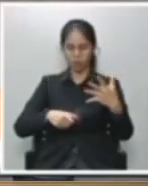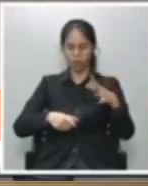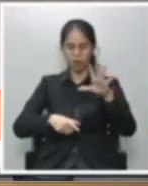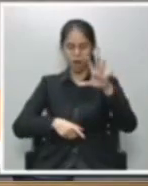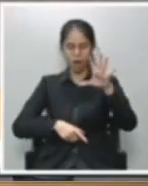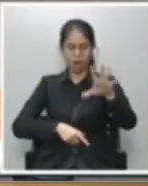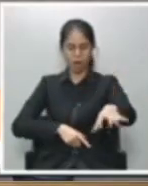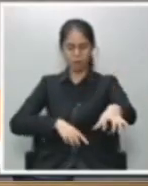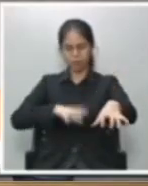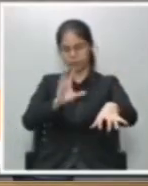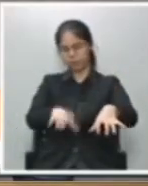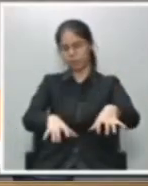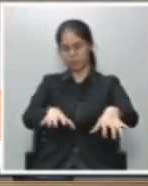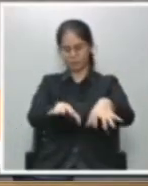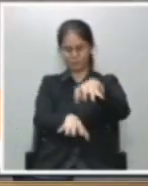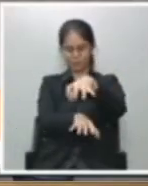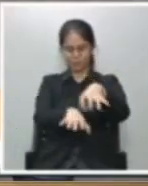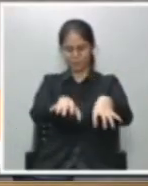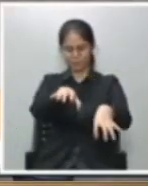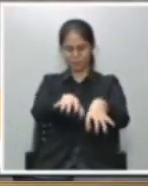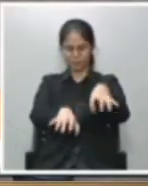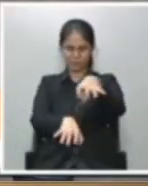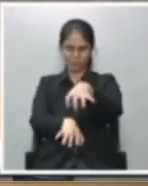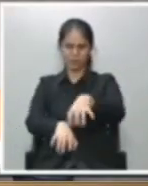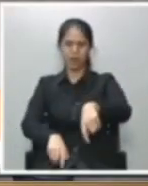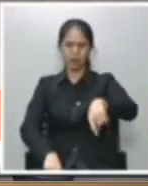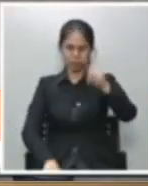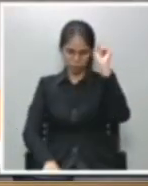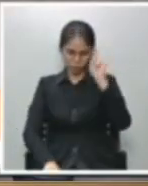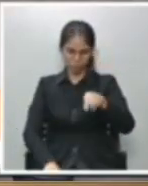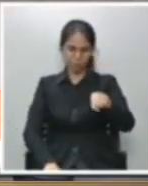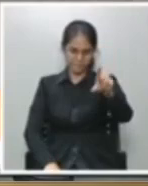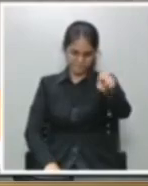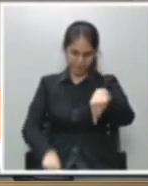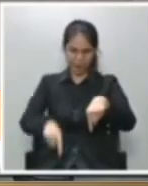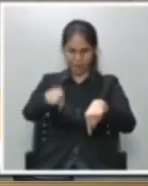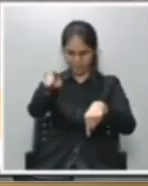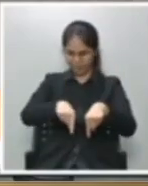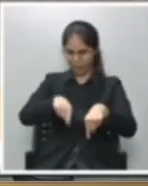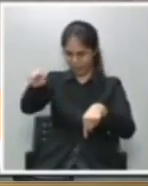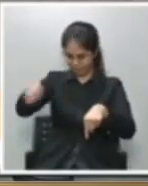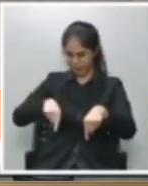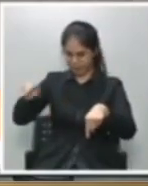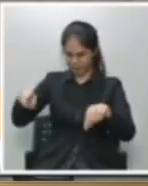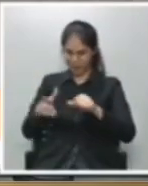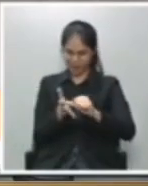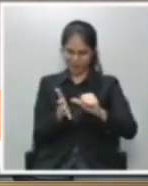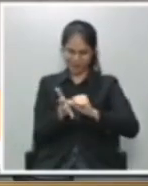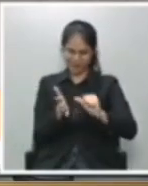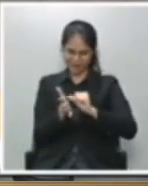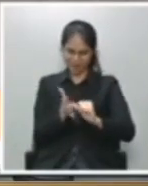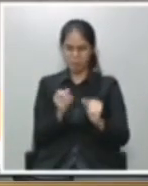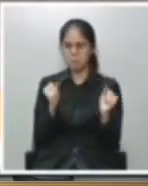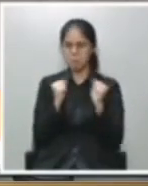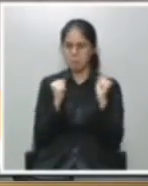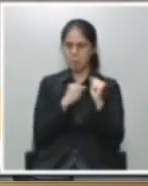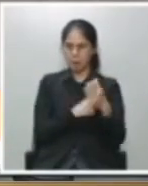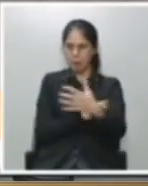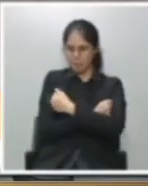างๆเนี่ยจะล้ำกันไปล้ำกันมาให้ทุกองค์กรมาเสนอแก้ไม่มีใครกล้าแก้เพราะกอดอำนาจตัวเอง